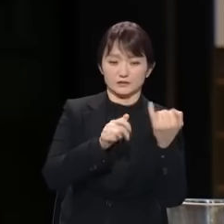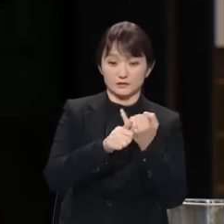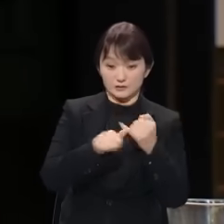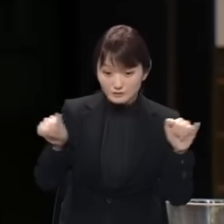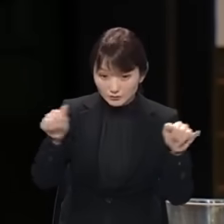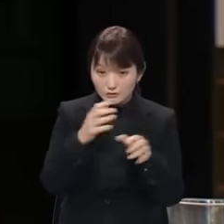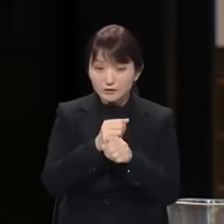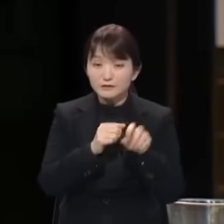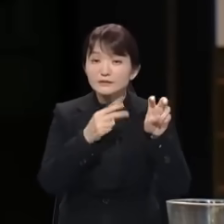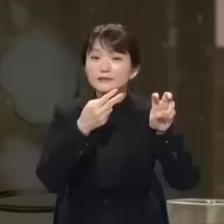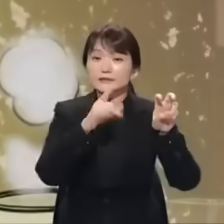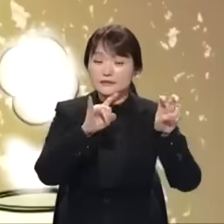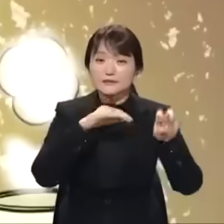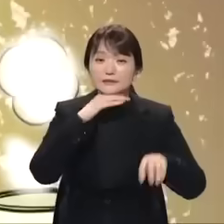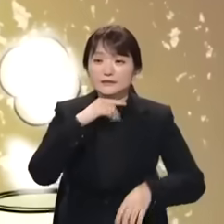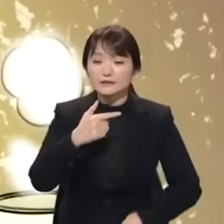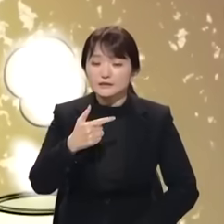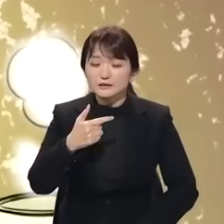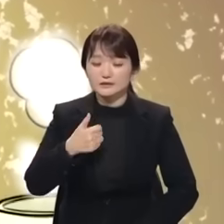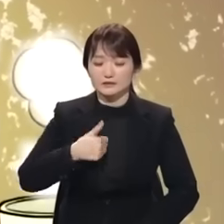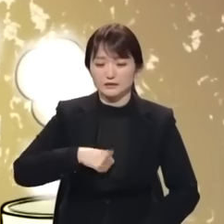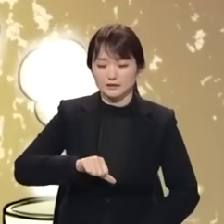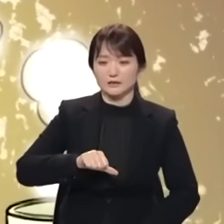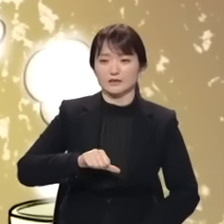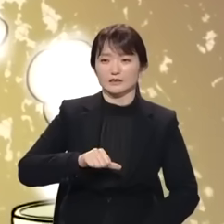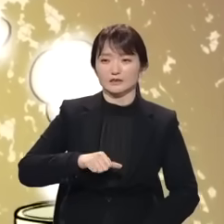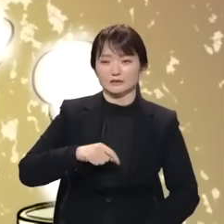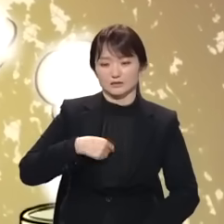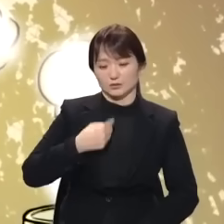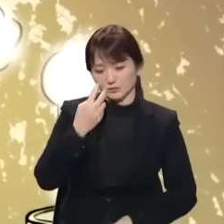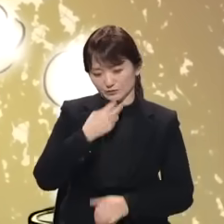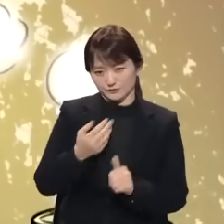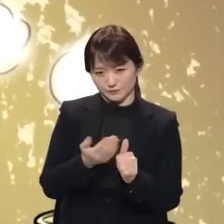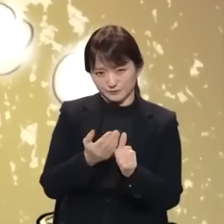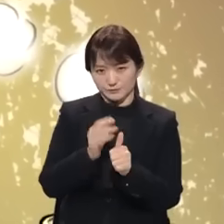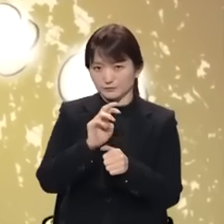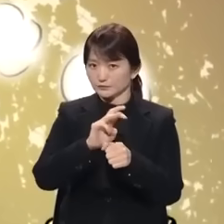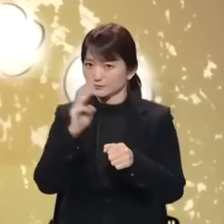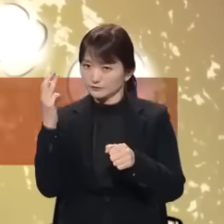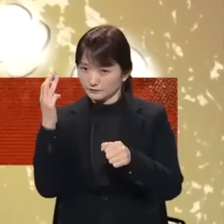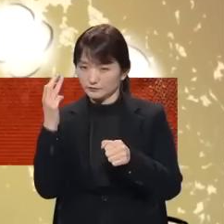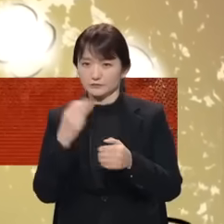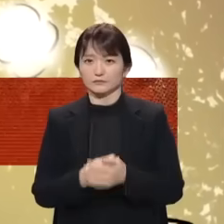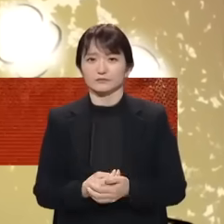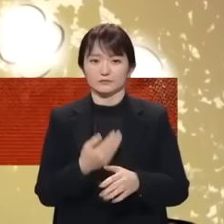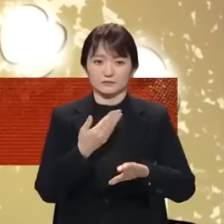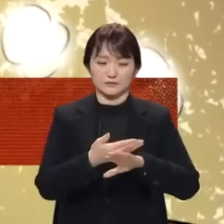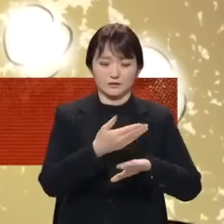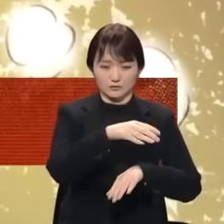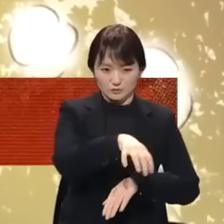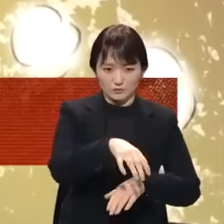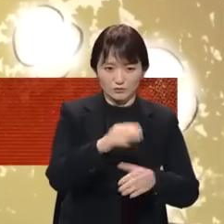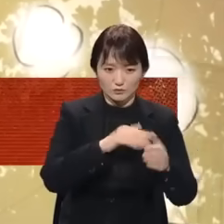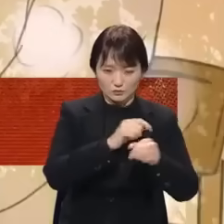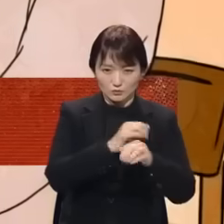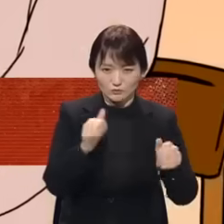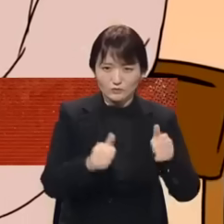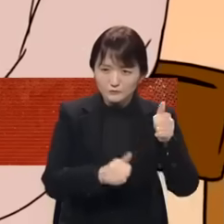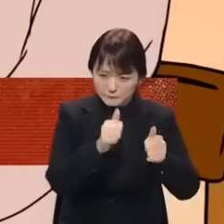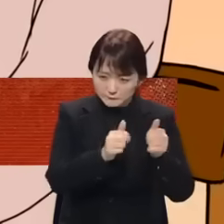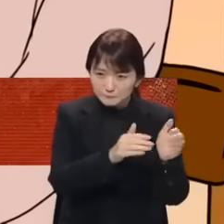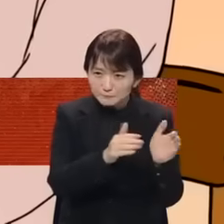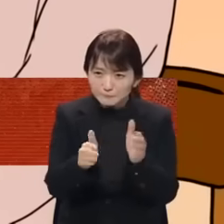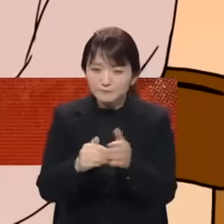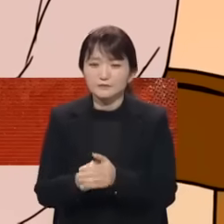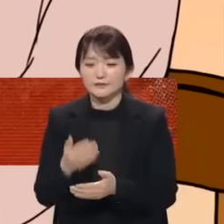필요하셨다면 한 아들을 20년 가까이 홀로 키워 왔습니다 13년 전에이 아들이 타지에서 공무원 시험을 준비했는데 그러는 동안